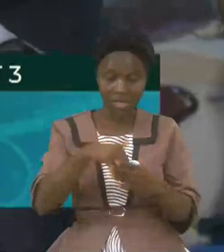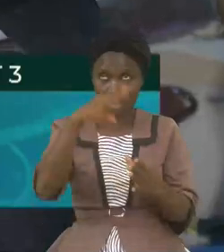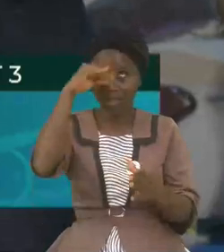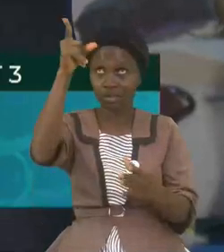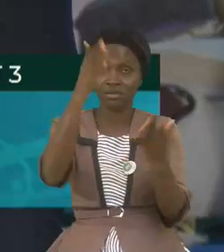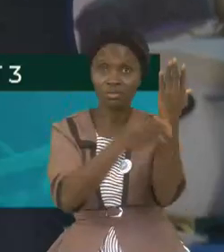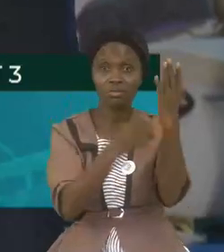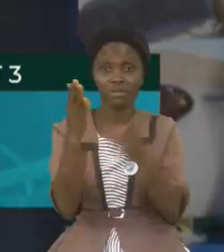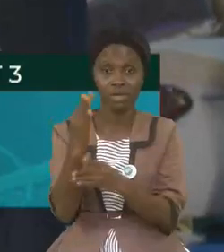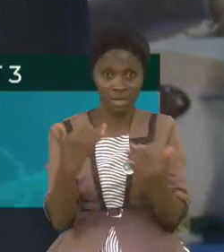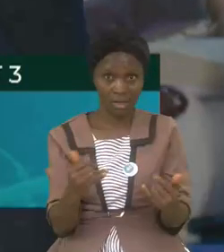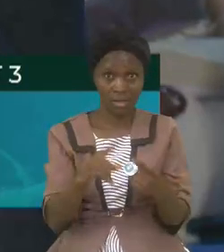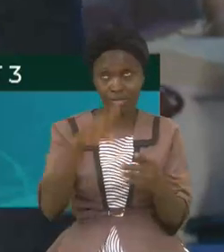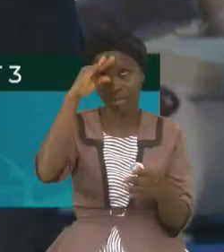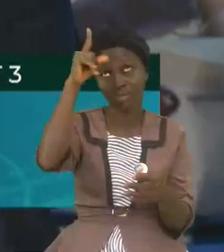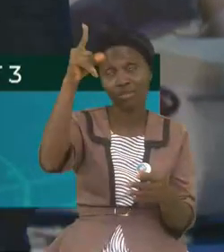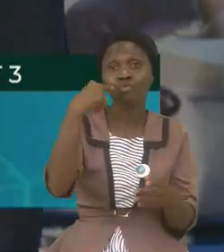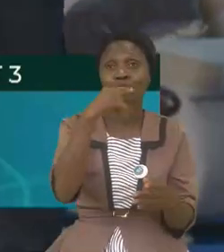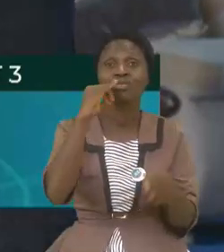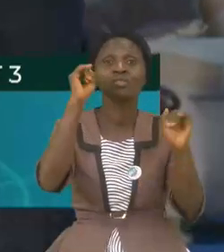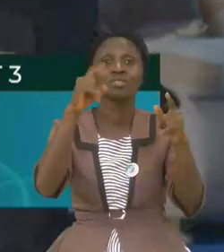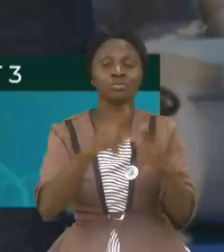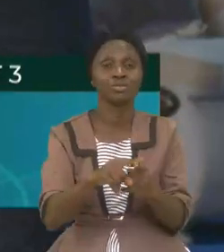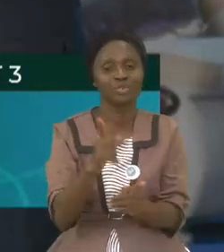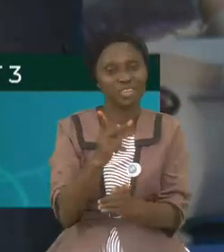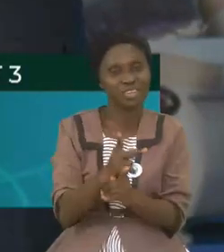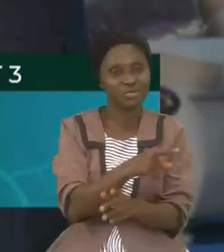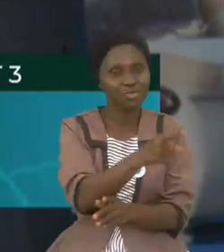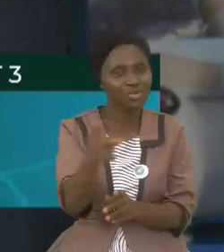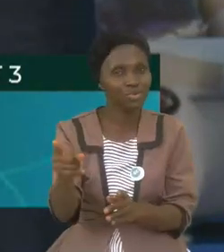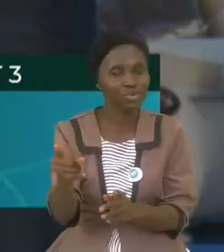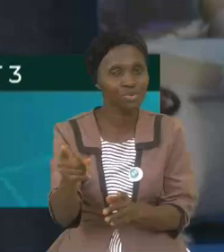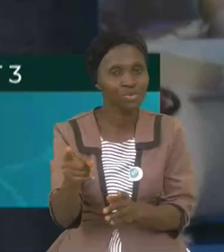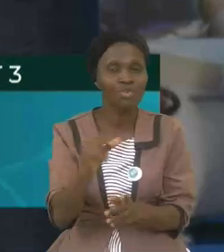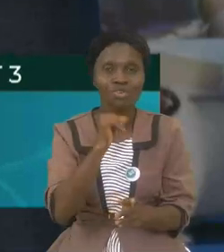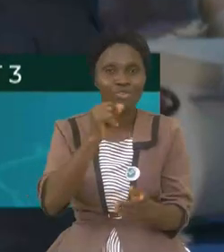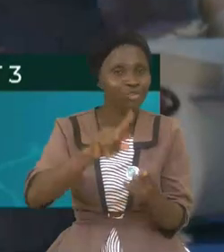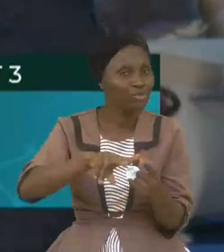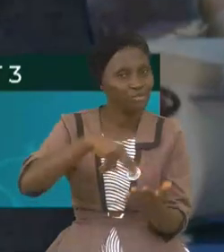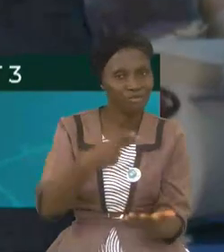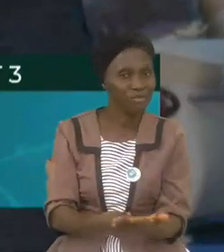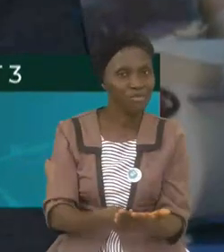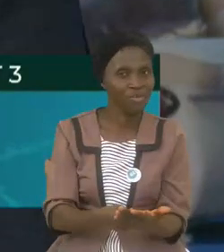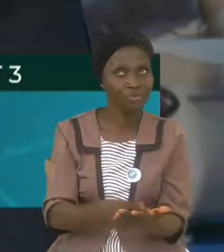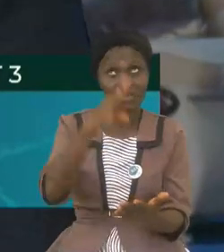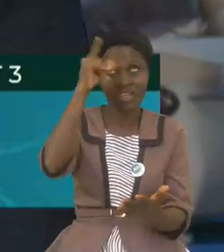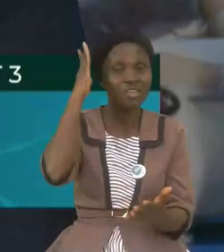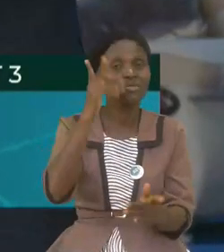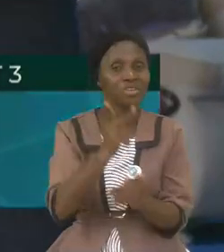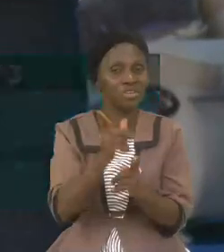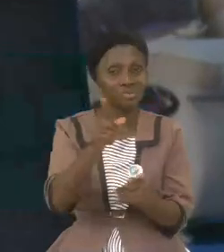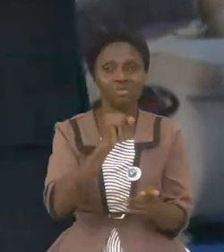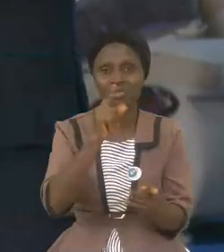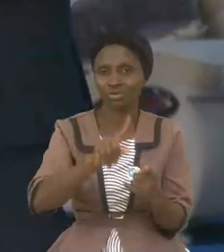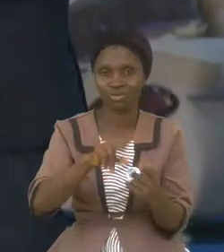dans ses mains. Mon présent est dans ses mains. Oh, à celui qui peut vous préserver de